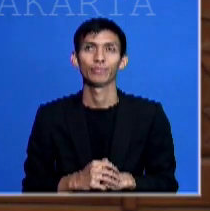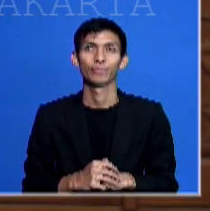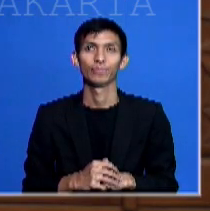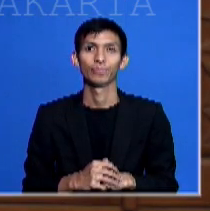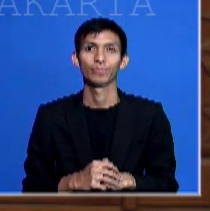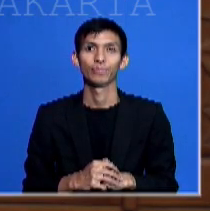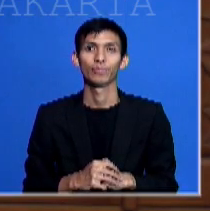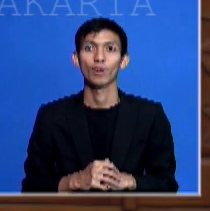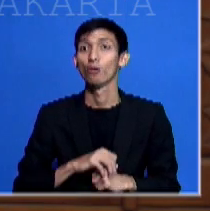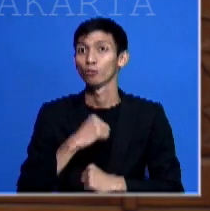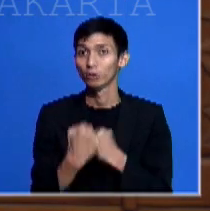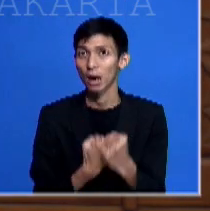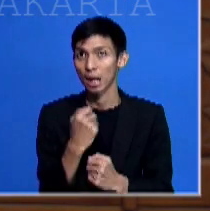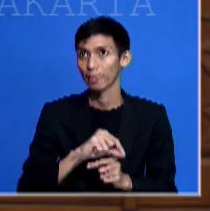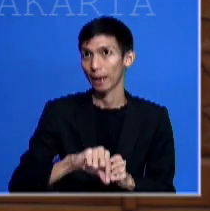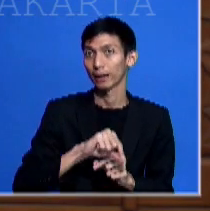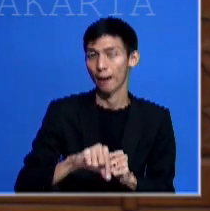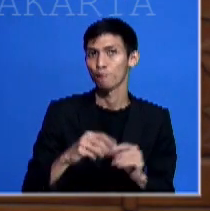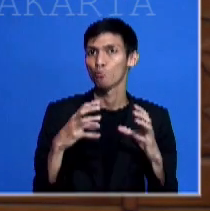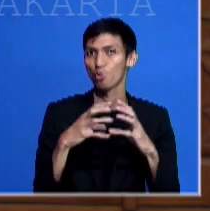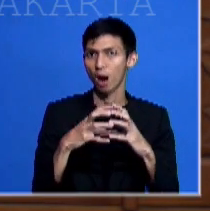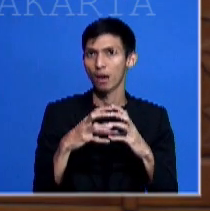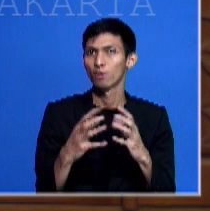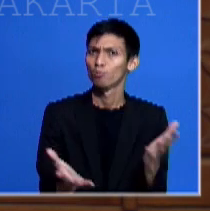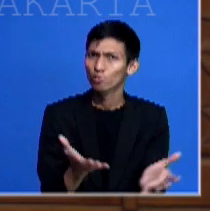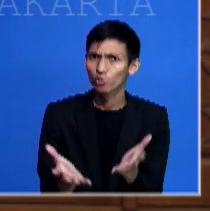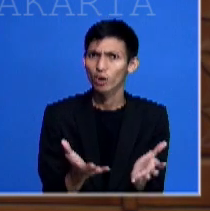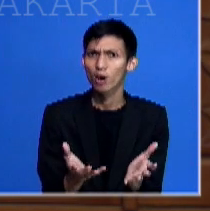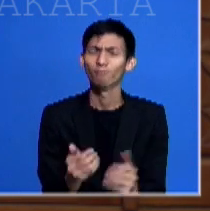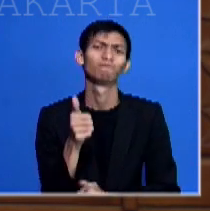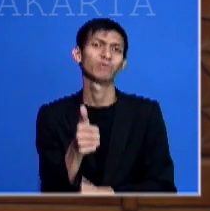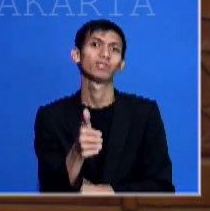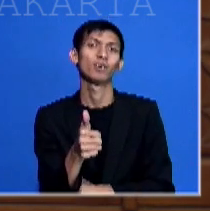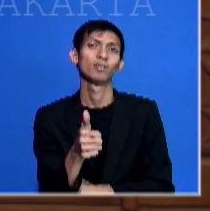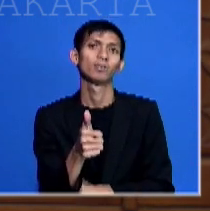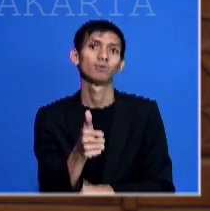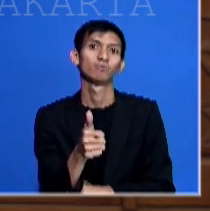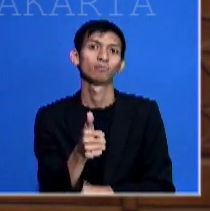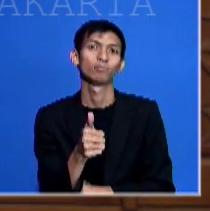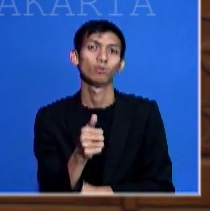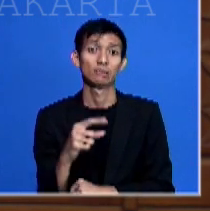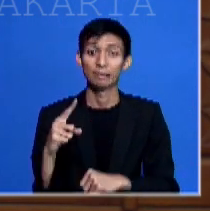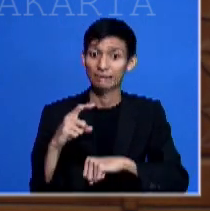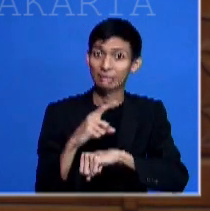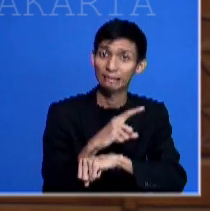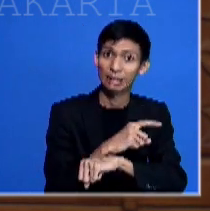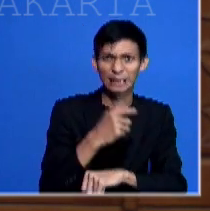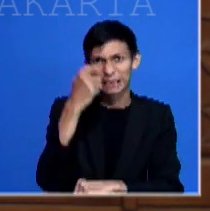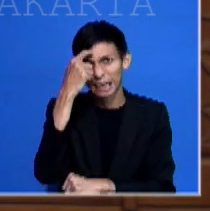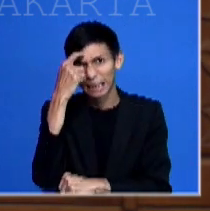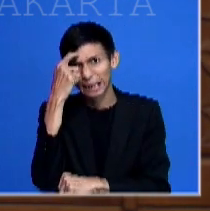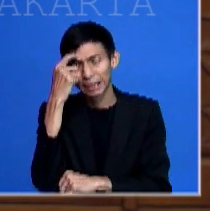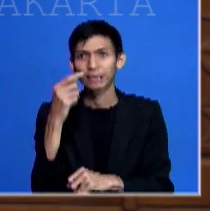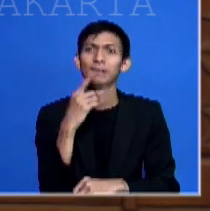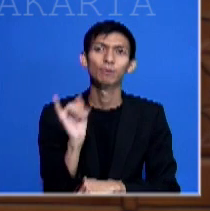Usaha budidaya tanaman woh-wohan kedah dipun rimat kanthi sae. Ampun ngantos katra omolan sesakit. Kados